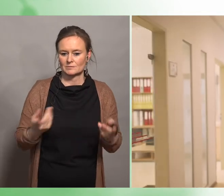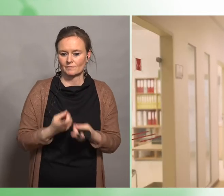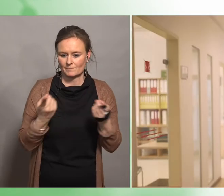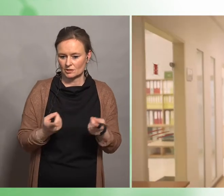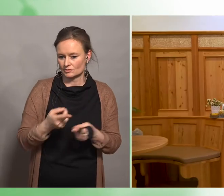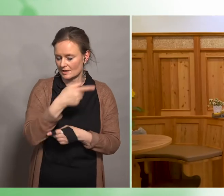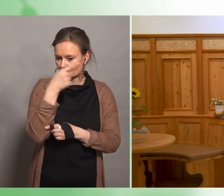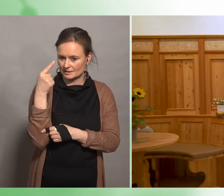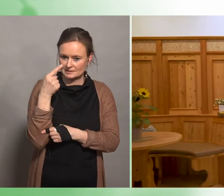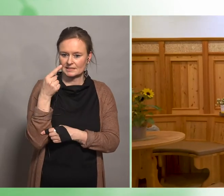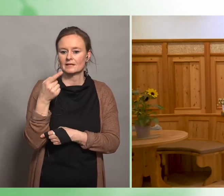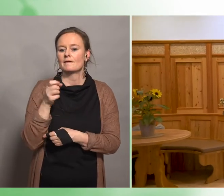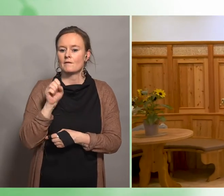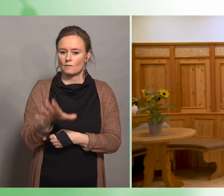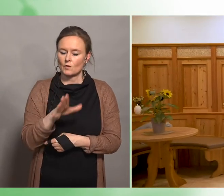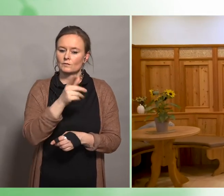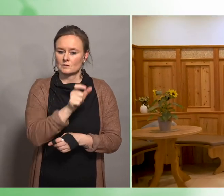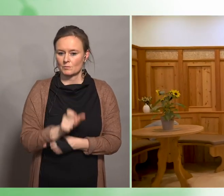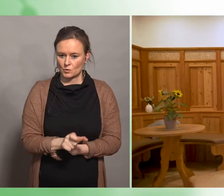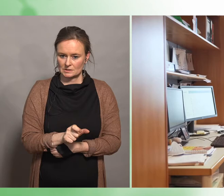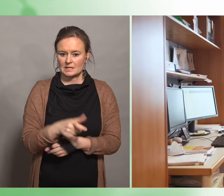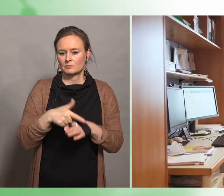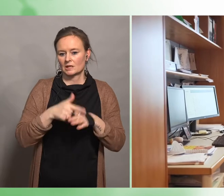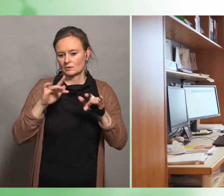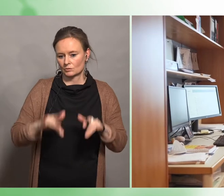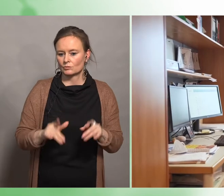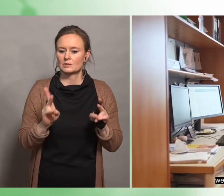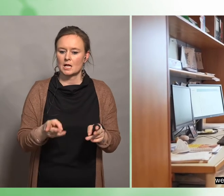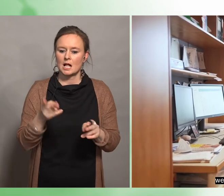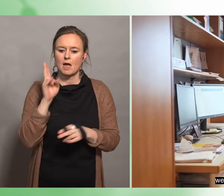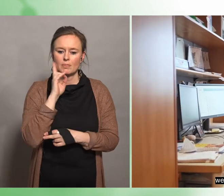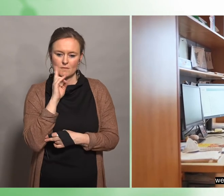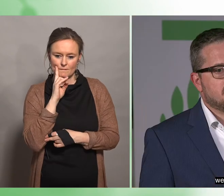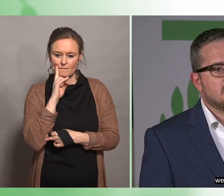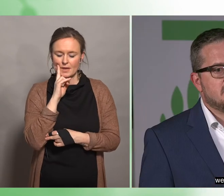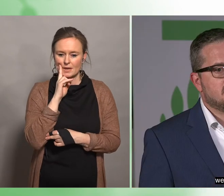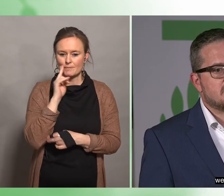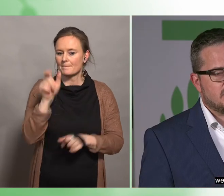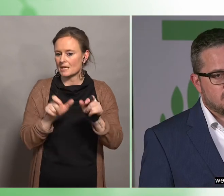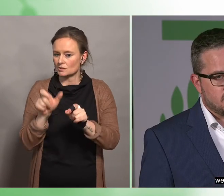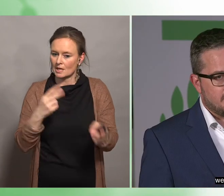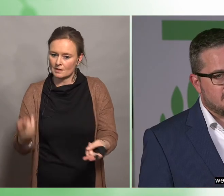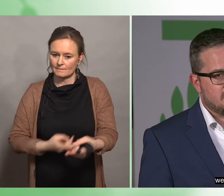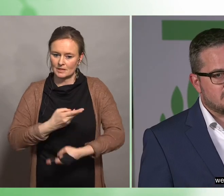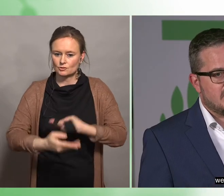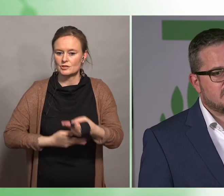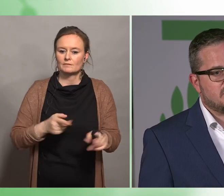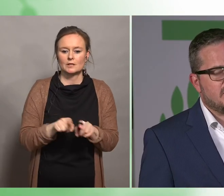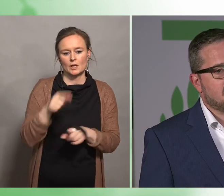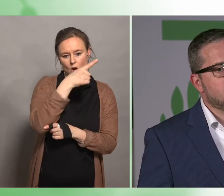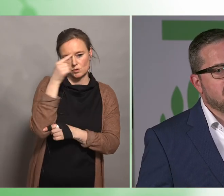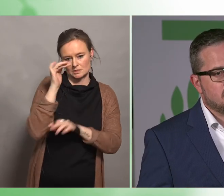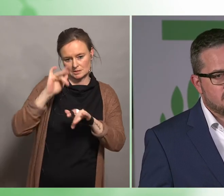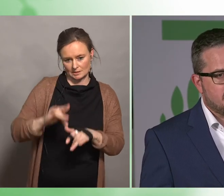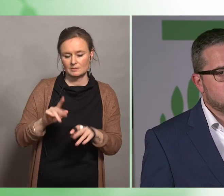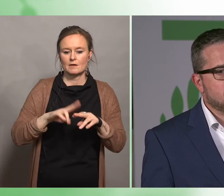der Bevölkerung eine Behinderung haben und auf dieses Potenzial kann ein Unternehmen nicht verzichten. Es macht personalwirtschaftlich Sinn, weil es mit dem Unternehmen etwas macht. Es